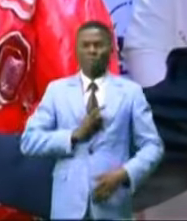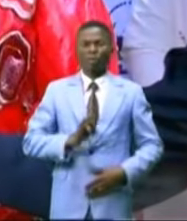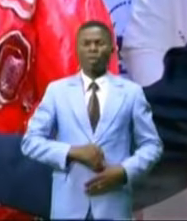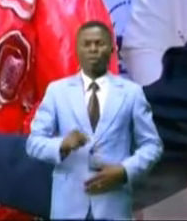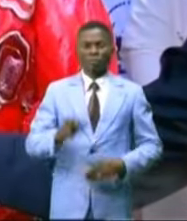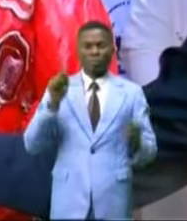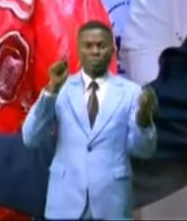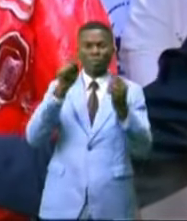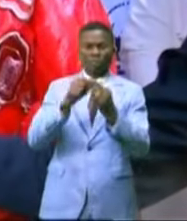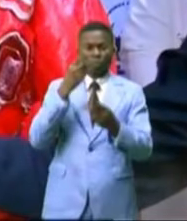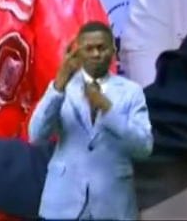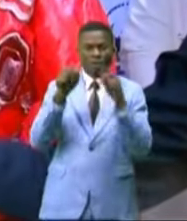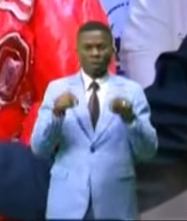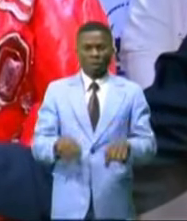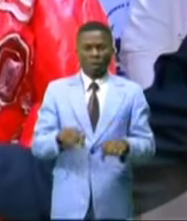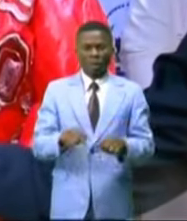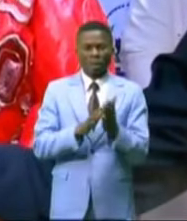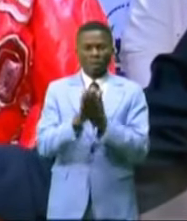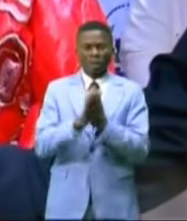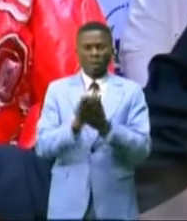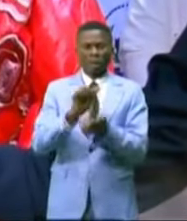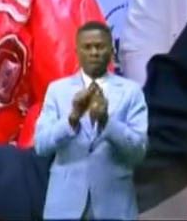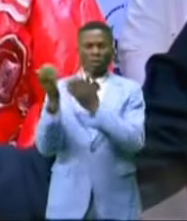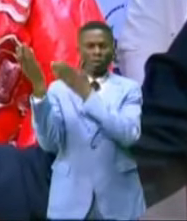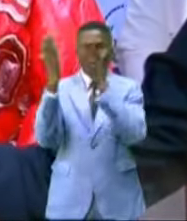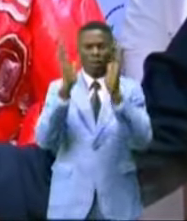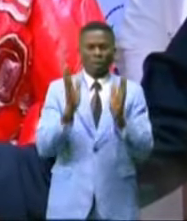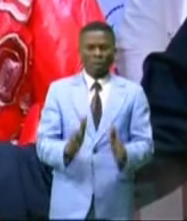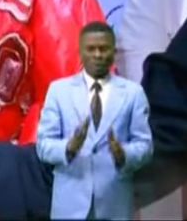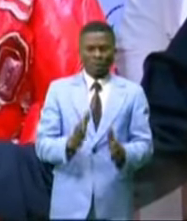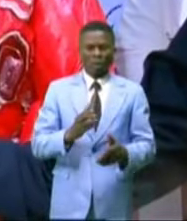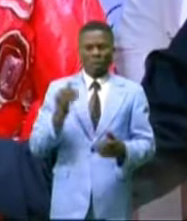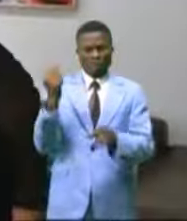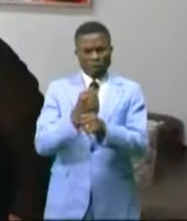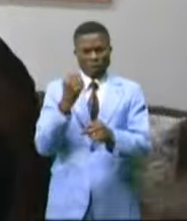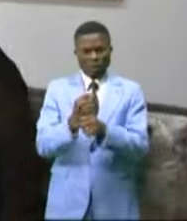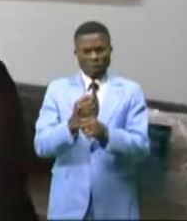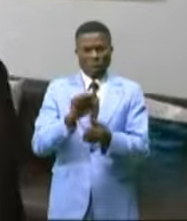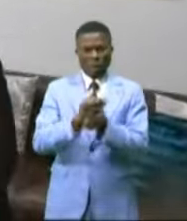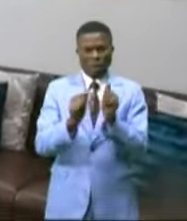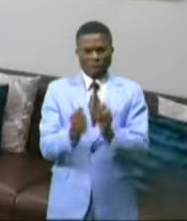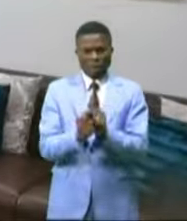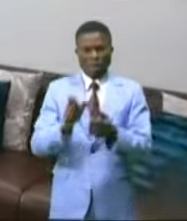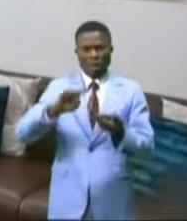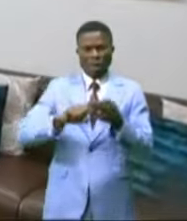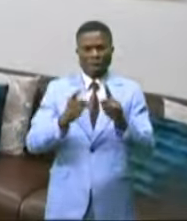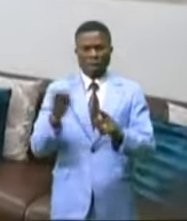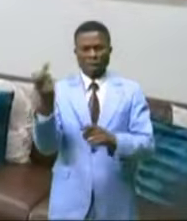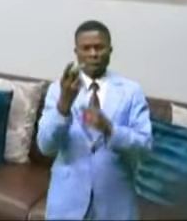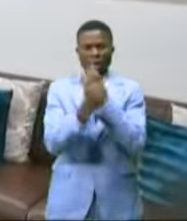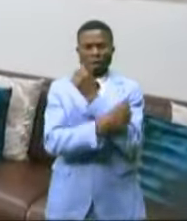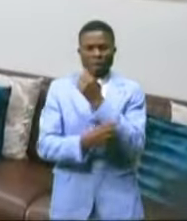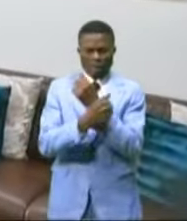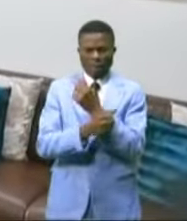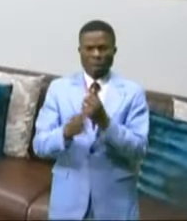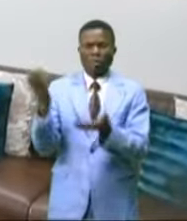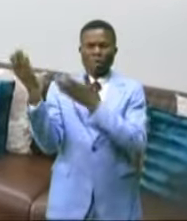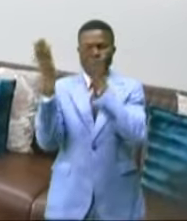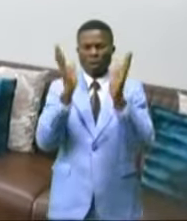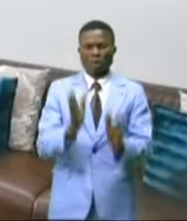l'objectif de ma visite est essentiellement commerciale on essaie de travailler sur l'aspect de la relation bilatérale commerciale et